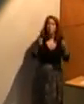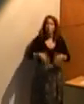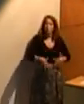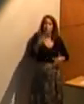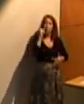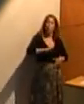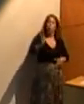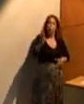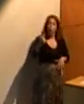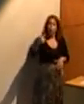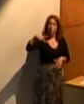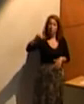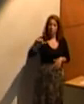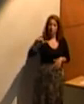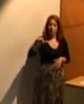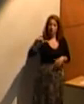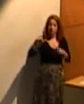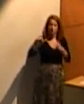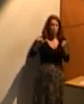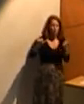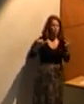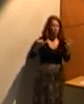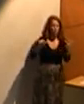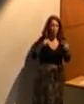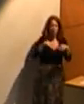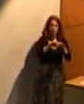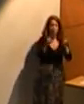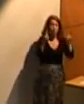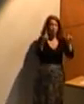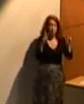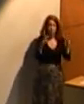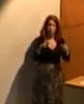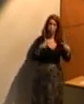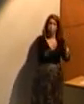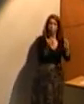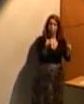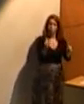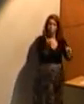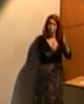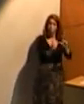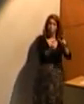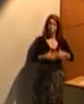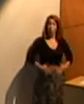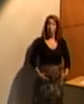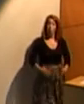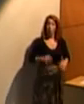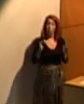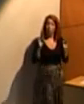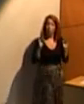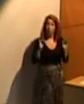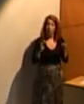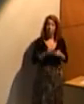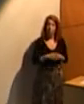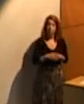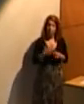trois pays au monde qui le permette de manière financière effect on peut louer oui bien qu'ils font on